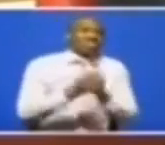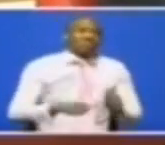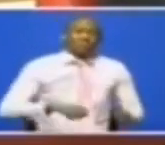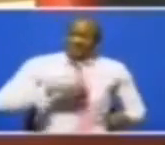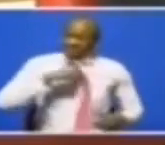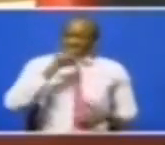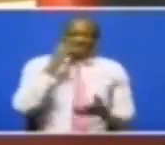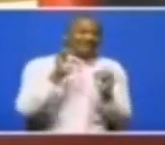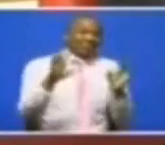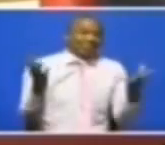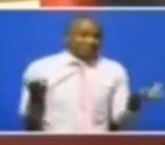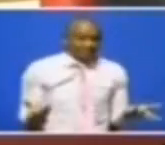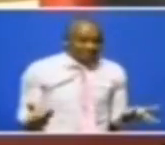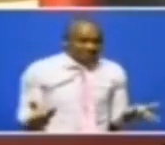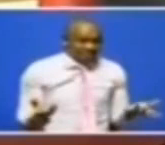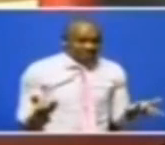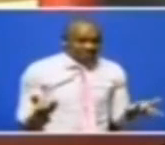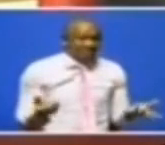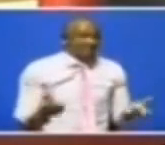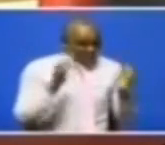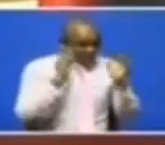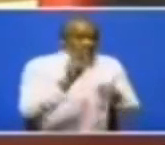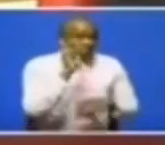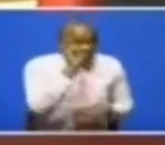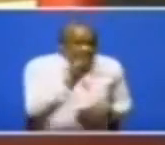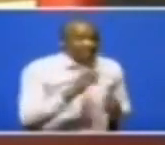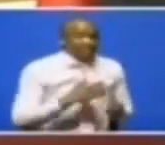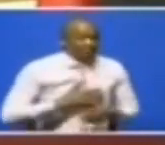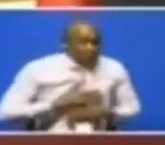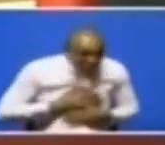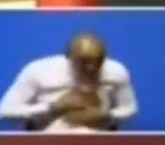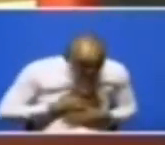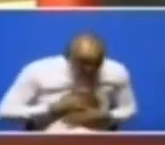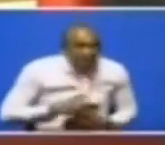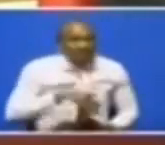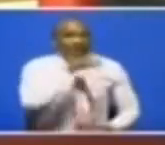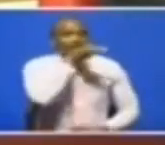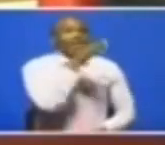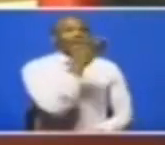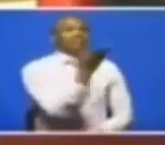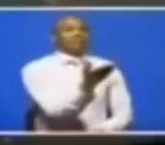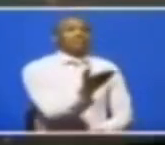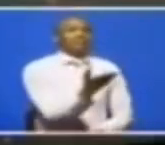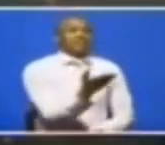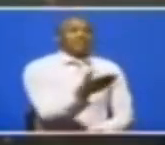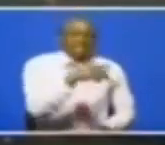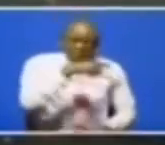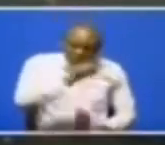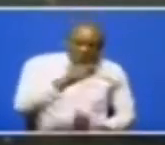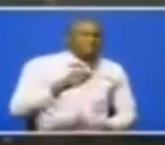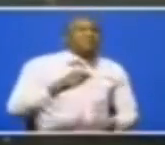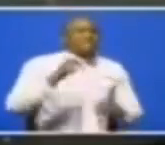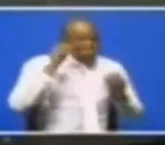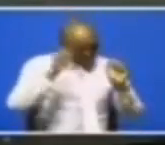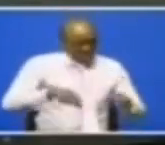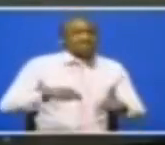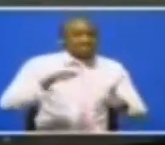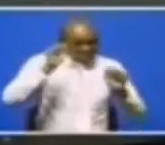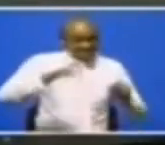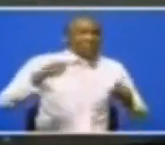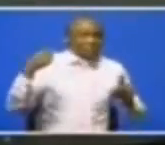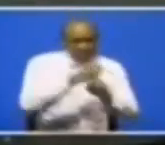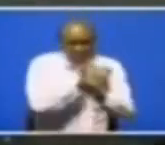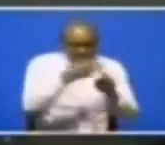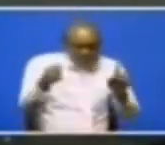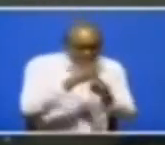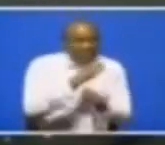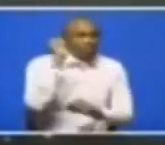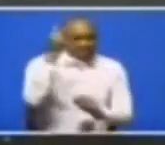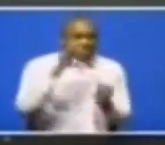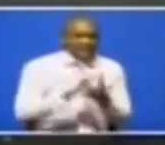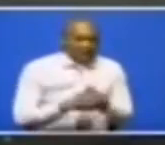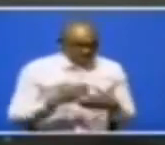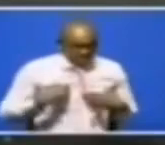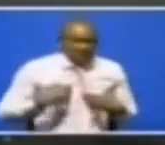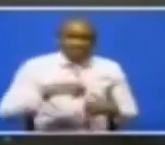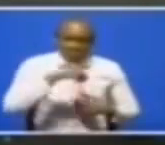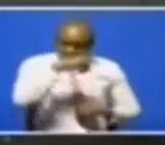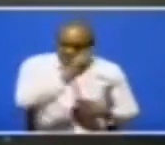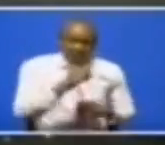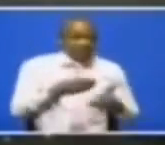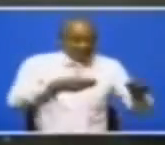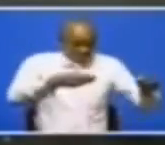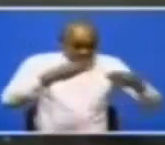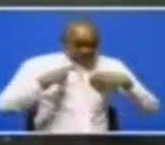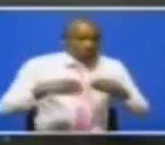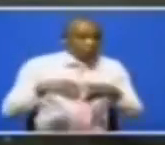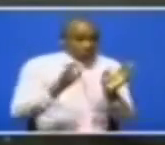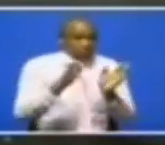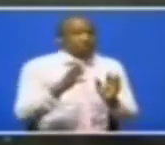tunajivunia. Ukiangalia mheshimiwa Raila Amolo Odinga amepigania nchi hii sana. In fact, yeye ndo